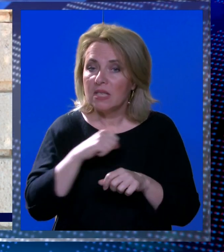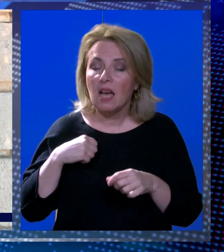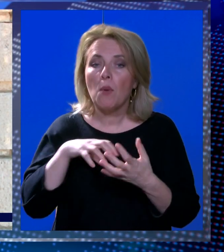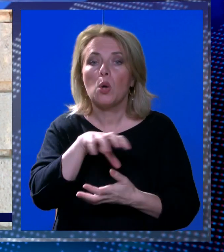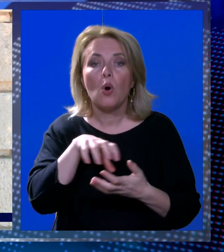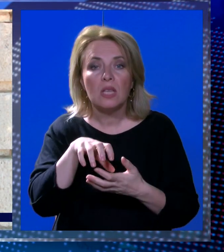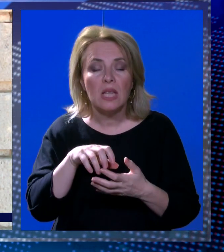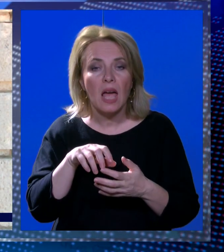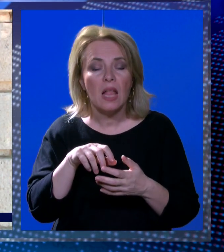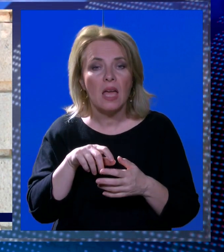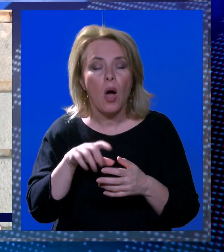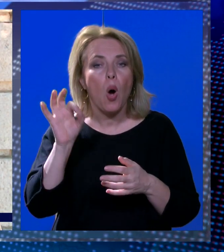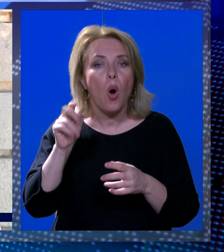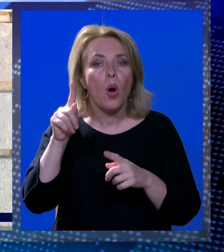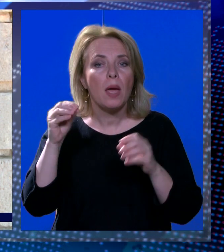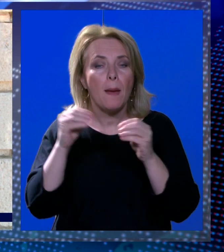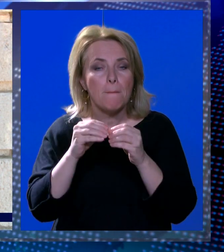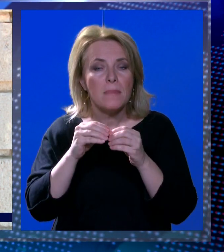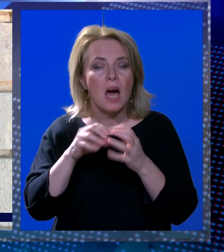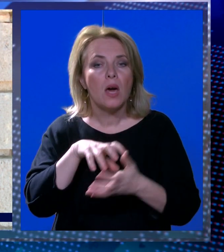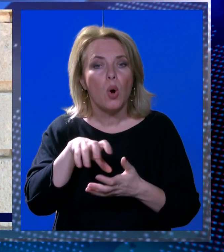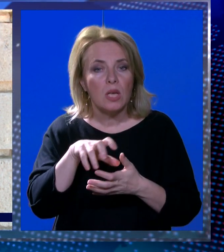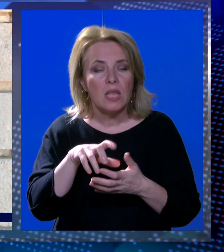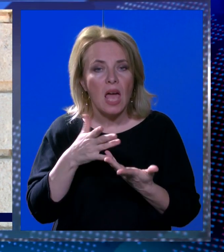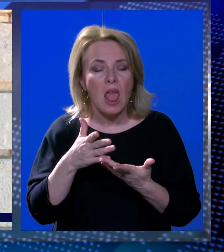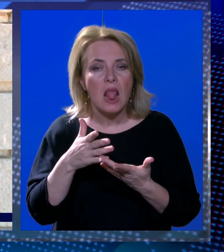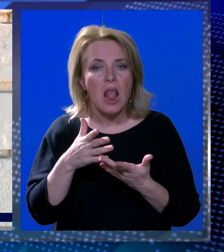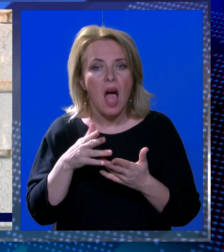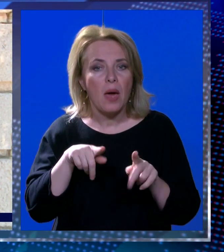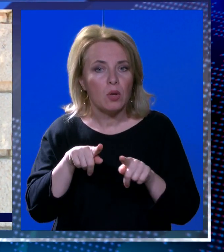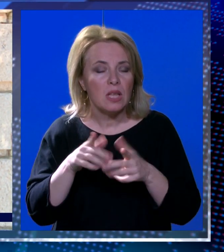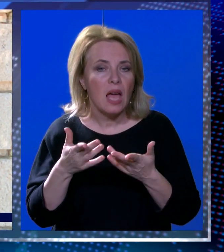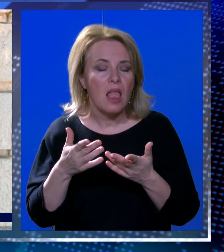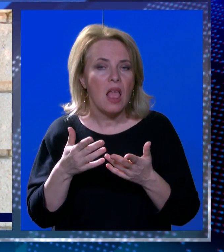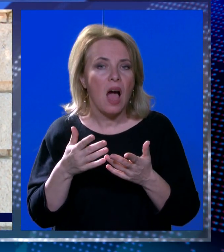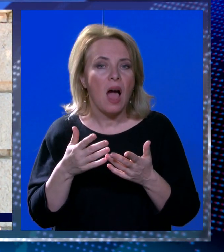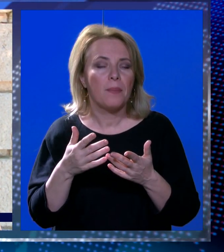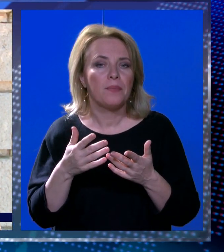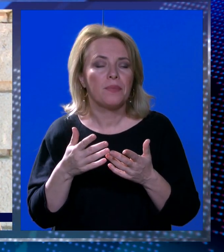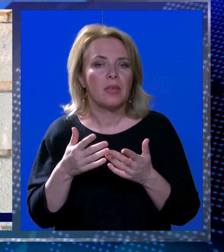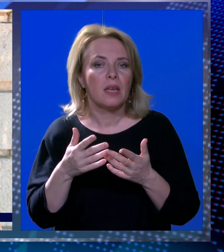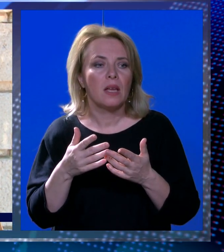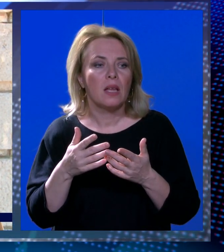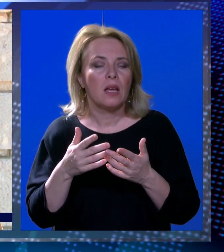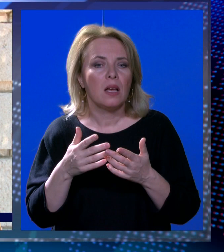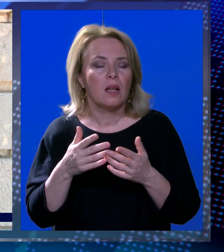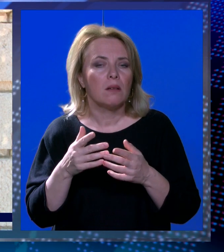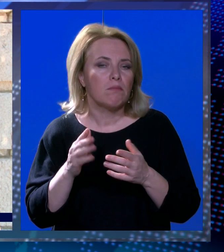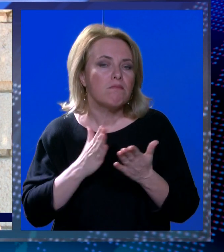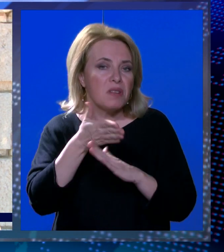samo roditelji, znači unosom OIB-a roditelja u sustav e-dnevnika za slanje poruka i za